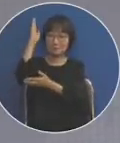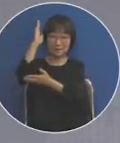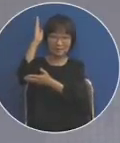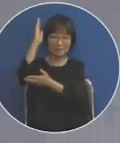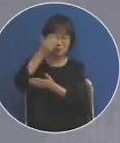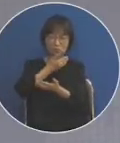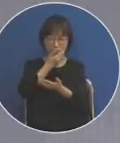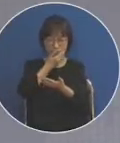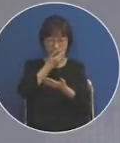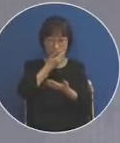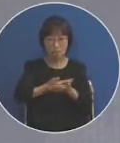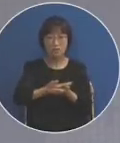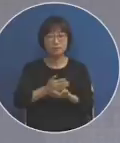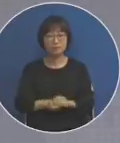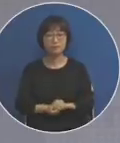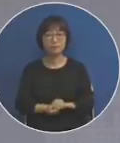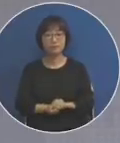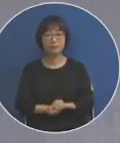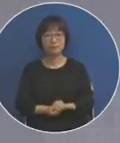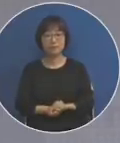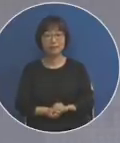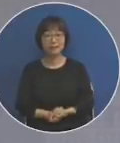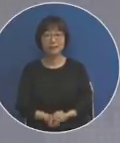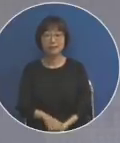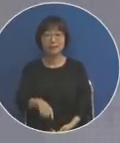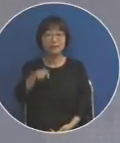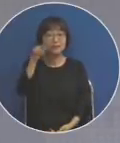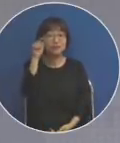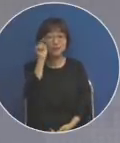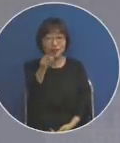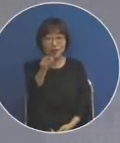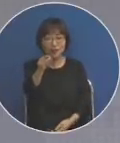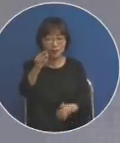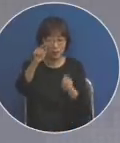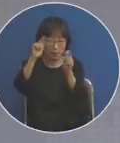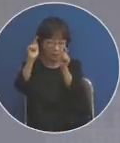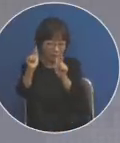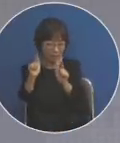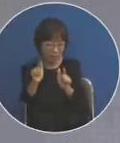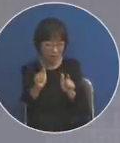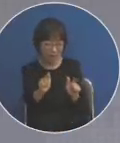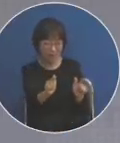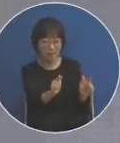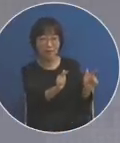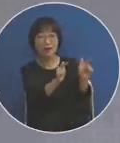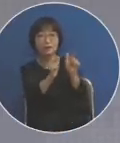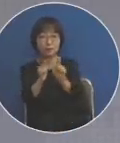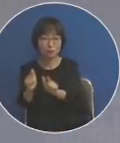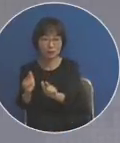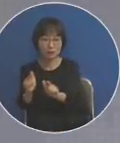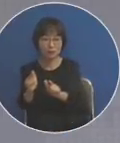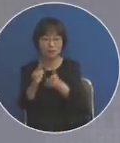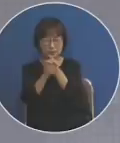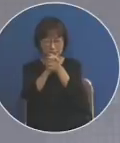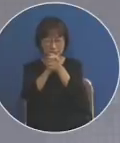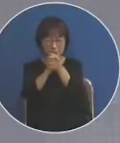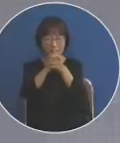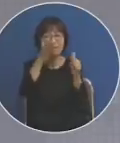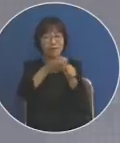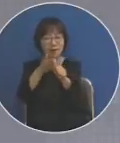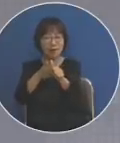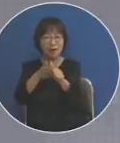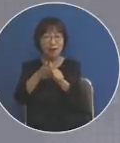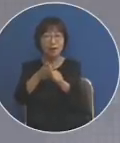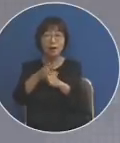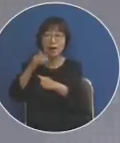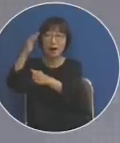is not your average word. 너로 종일 종야 여호와로 쉬지 못하게 하고 기억나게 해라. It says all day